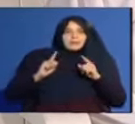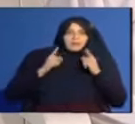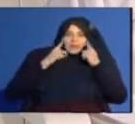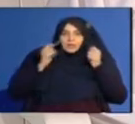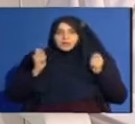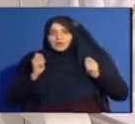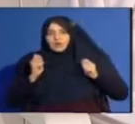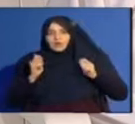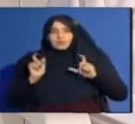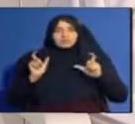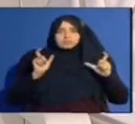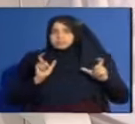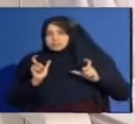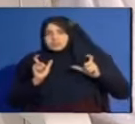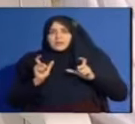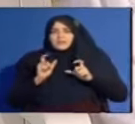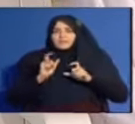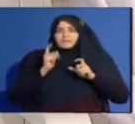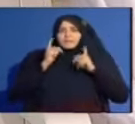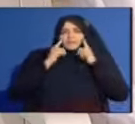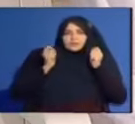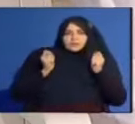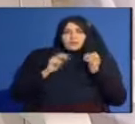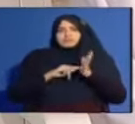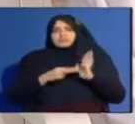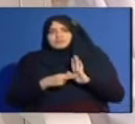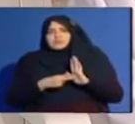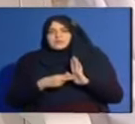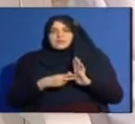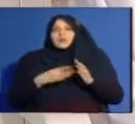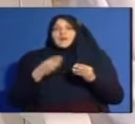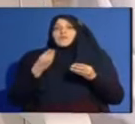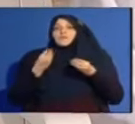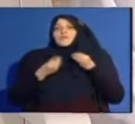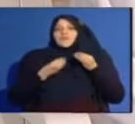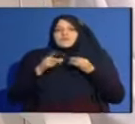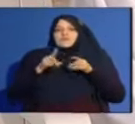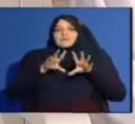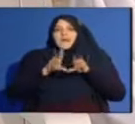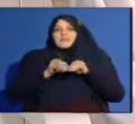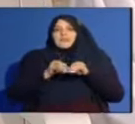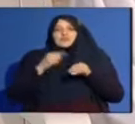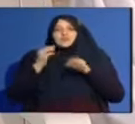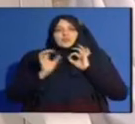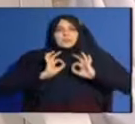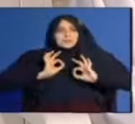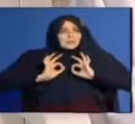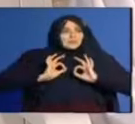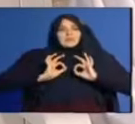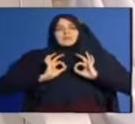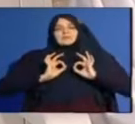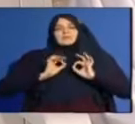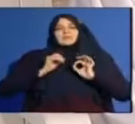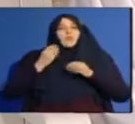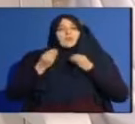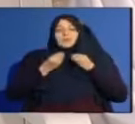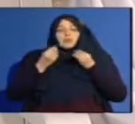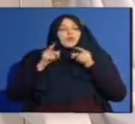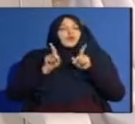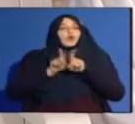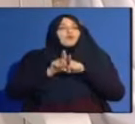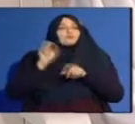والانتباه المستمر والحذر. نعم. وإلا ستعرض هذه الأسرة للدمار